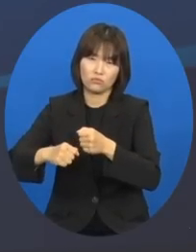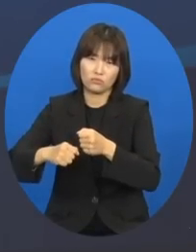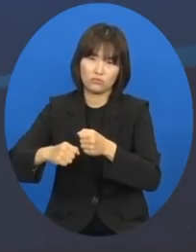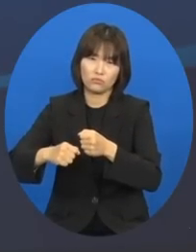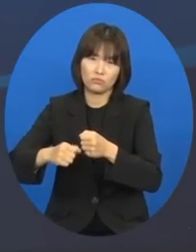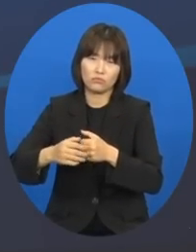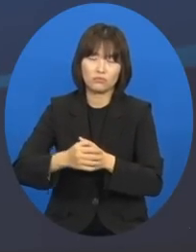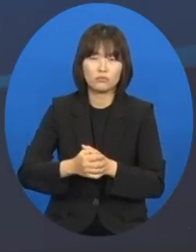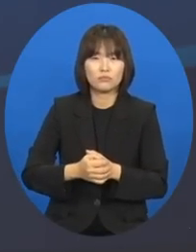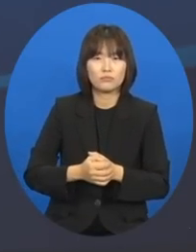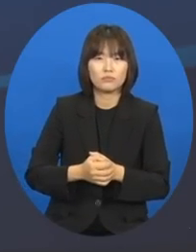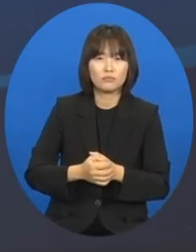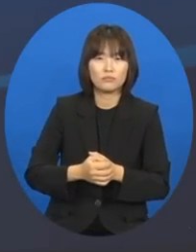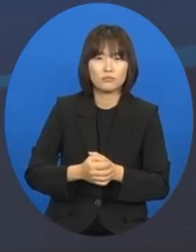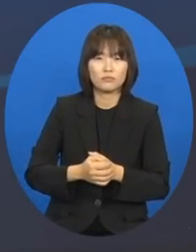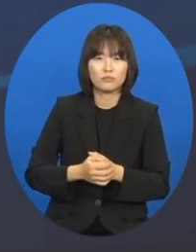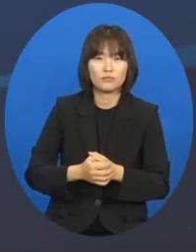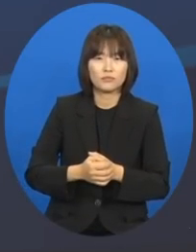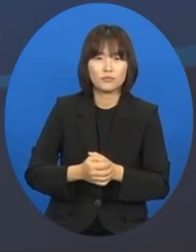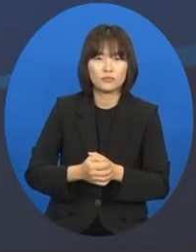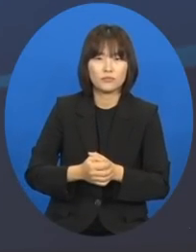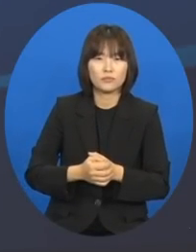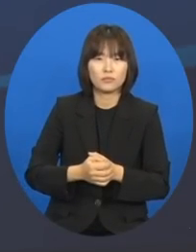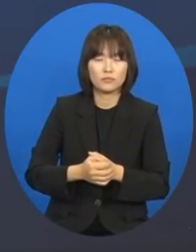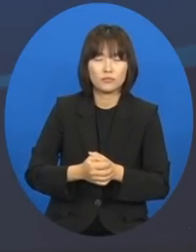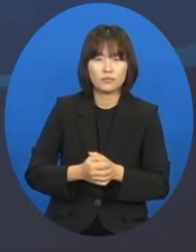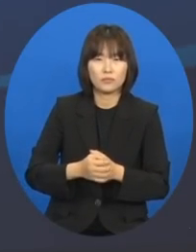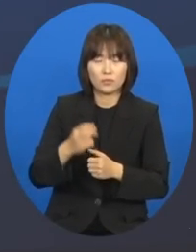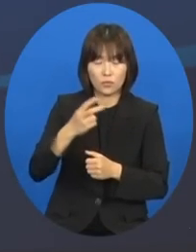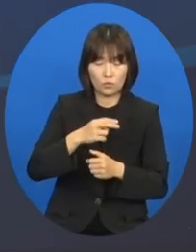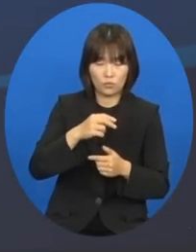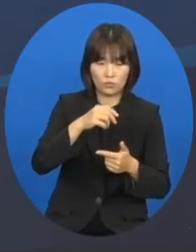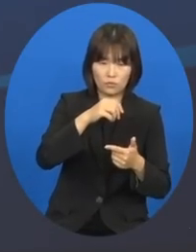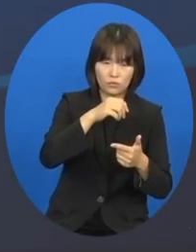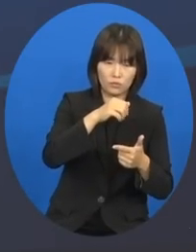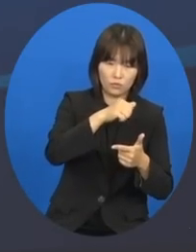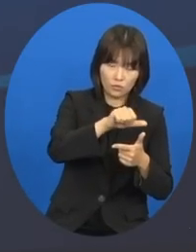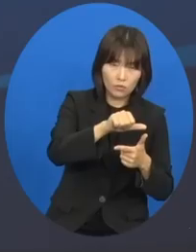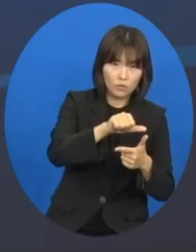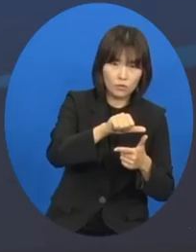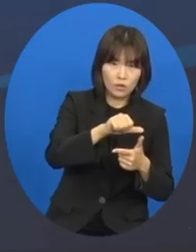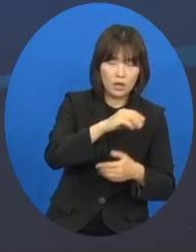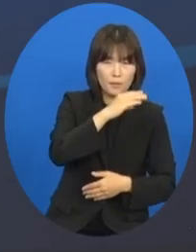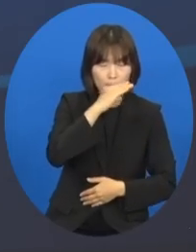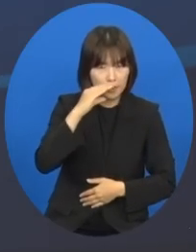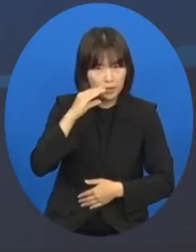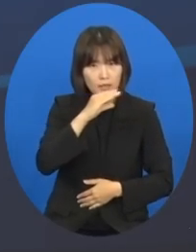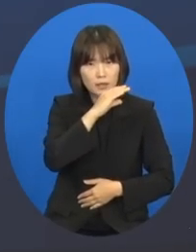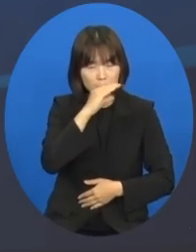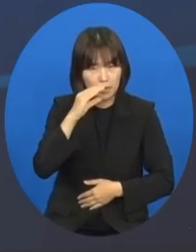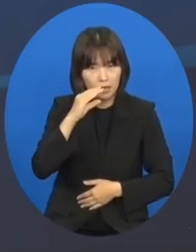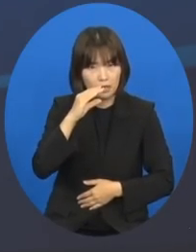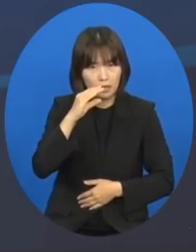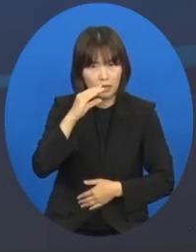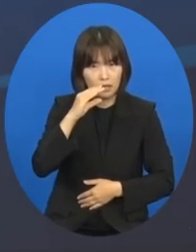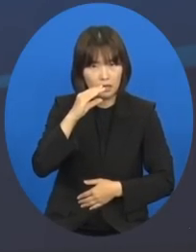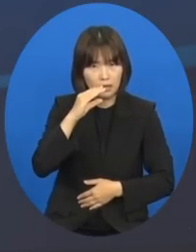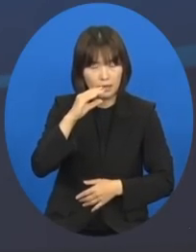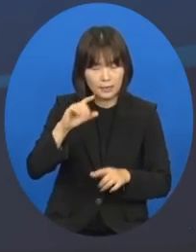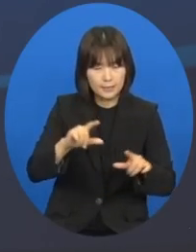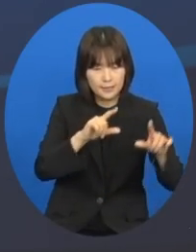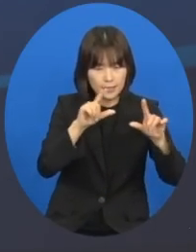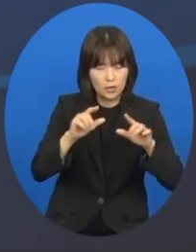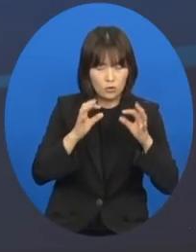또 한 사람은 바르게 모든 걸 바르게 나 자신까지 쥐어짜면서 몇 십 년을 살아온